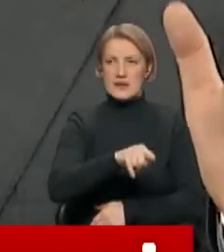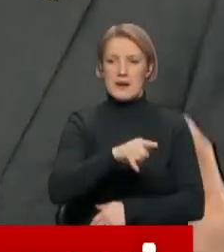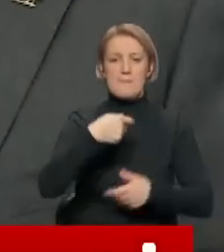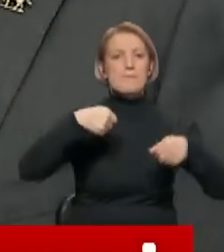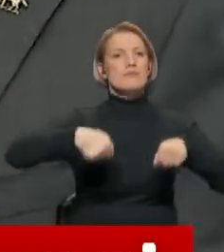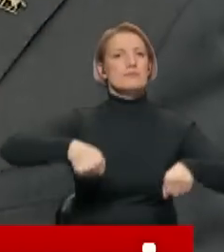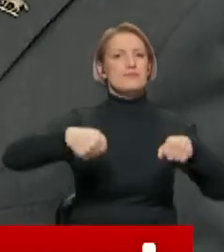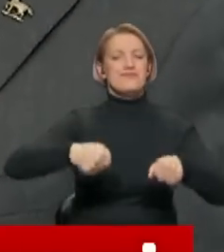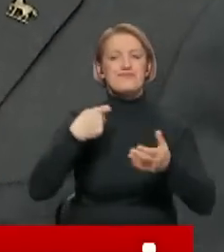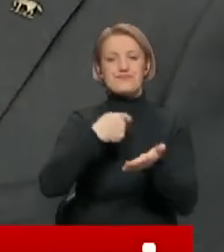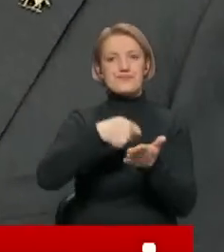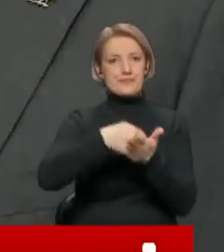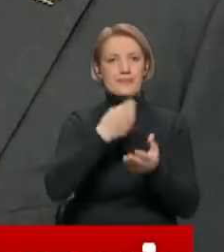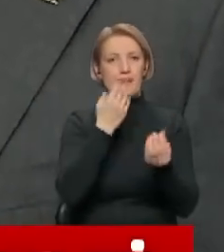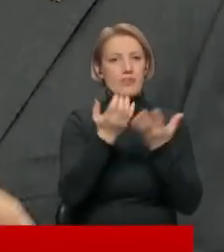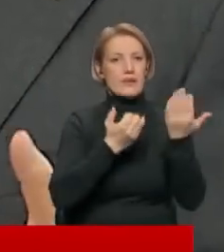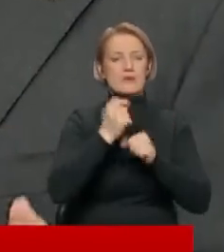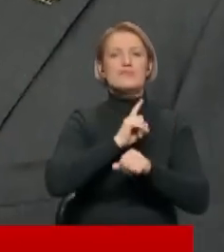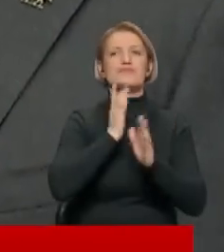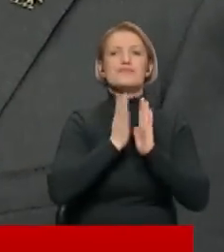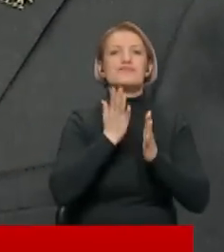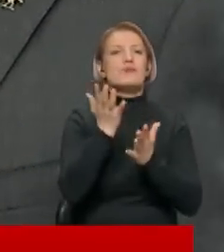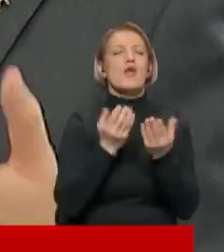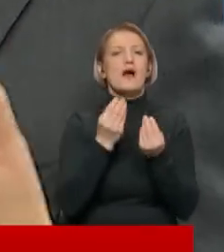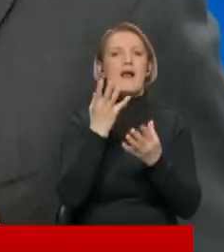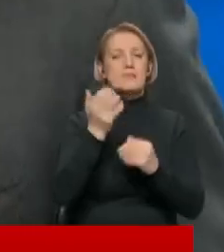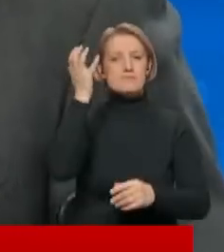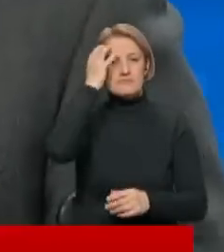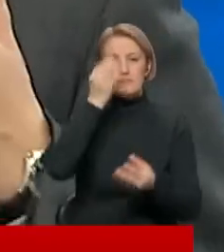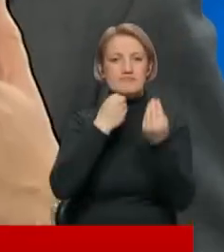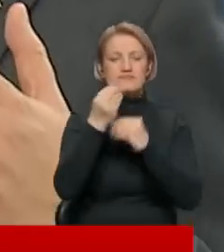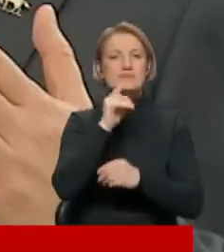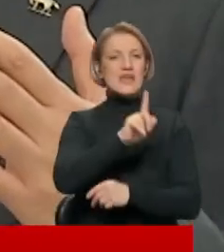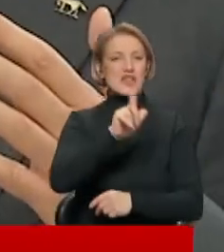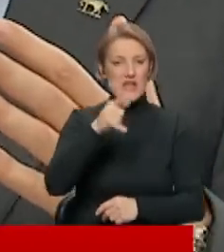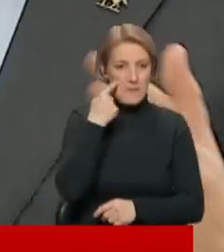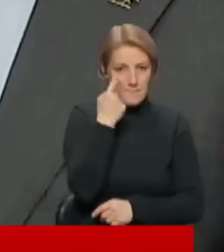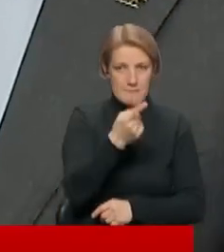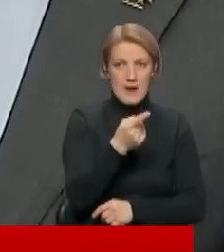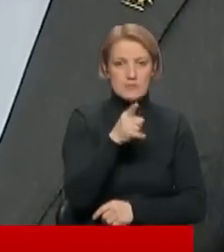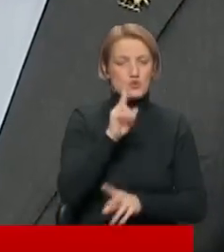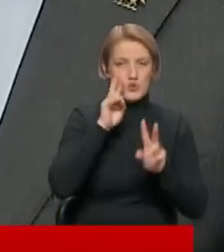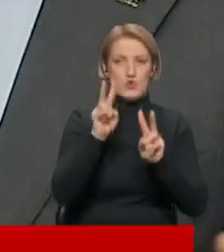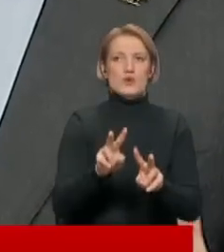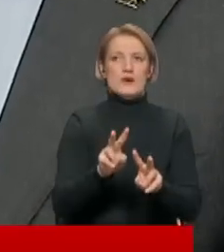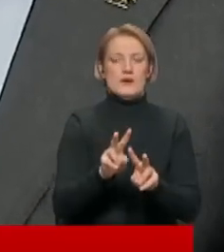pazardaki çarşıdaki sürekli olarak tükettiği temel gıda ihtiyaçlarına bile baksalar bunu görürler asgari